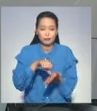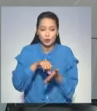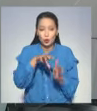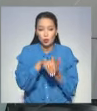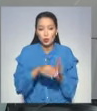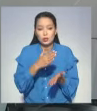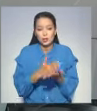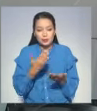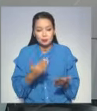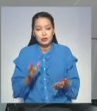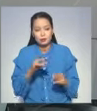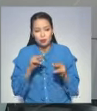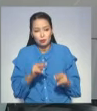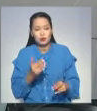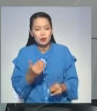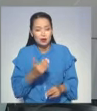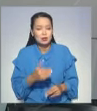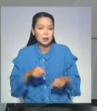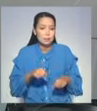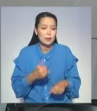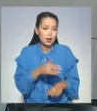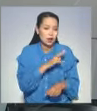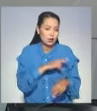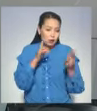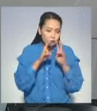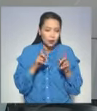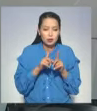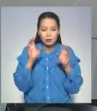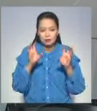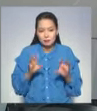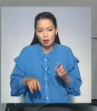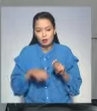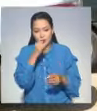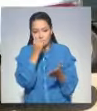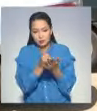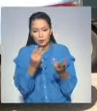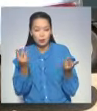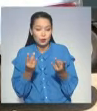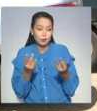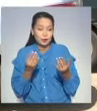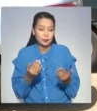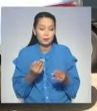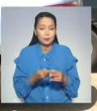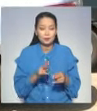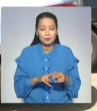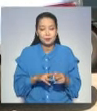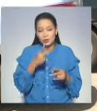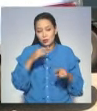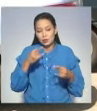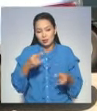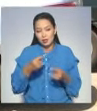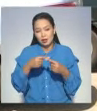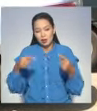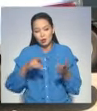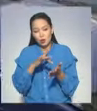құқықтық мемлекетте бүкіл құқық қорғау жүйесінің атына кір келтіретін мұндай заңсыздықтарға жол берілмеуі керек. Айта кетейік, ертеңнен бастап елімізде басқа елдің